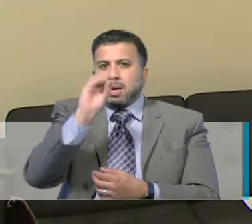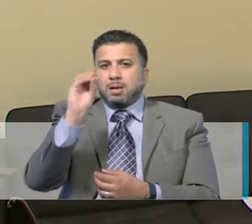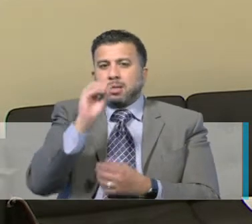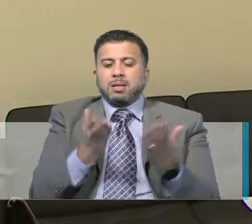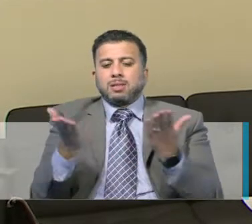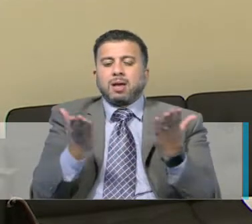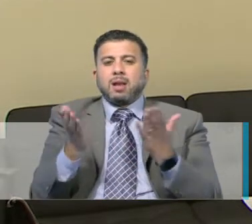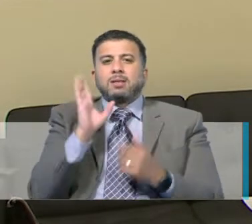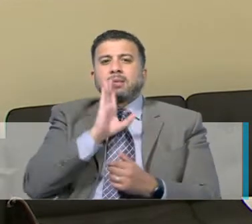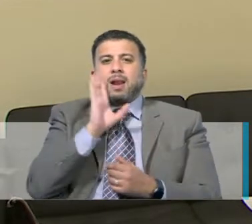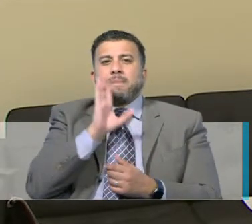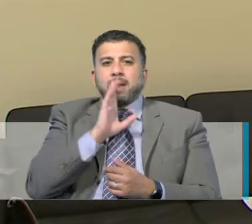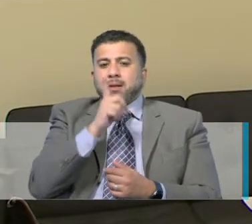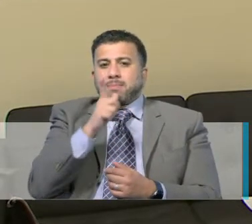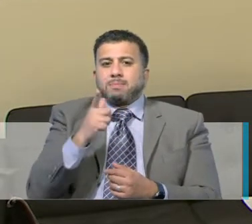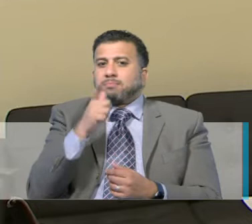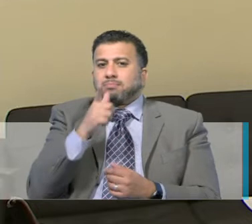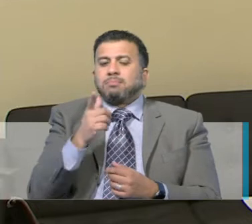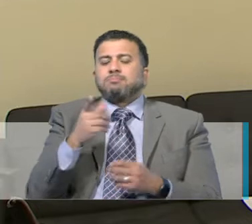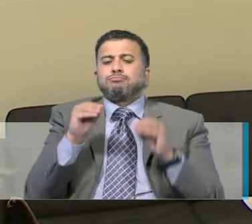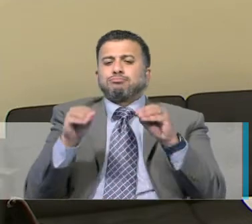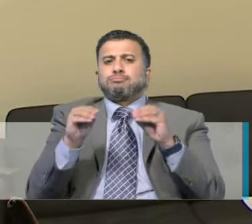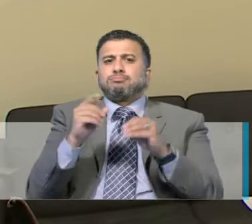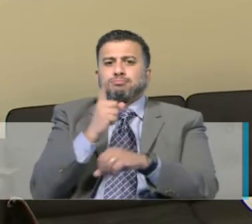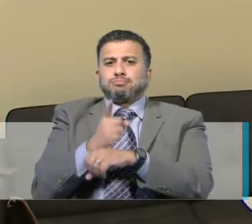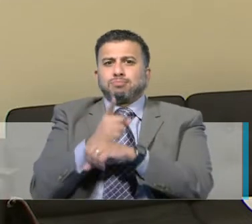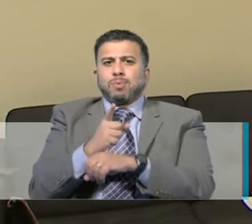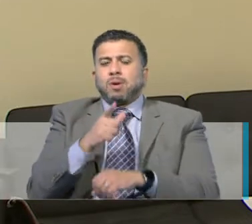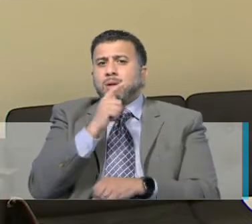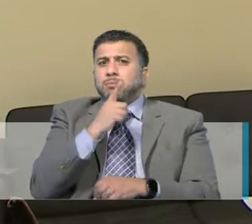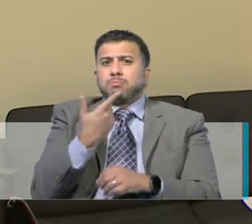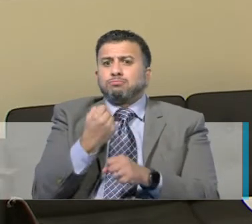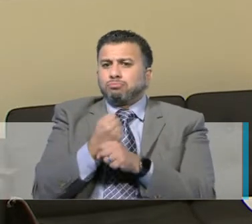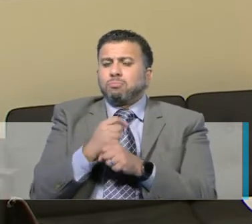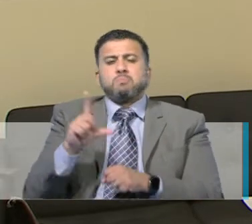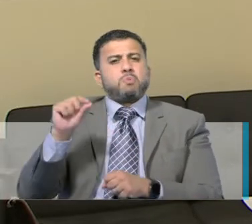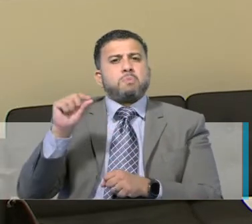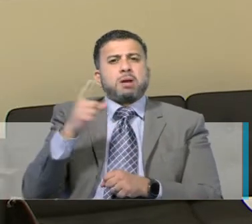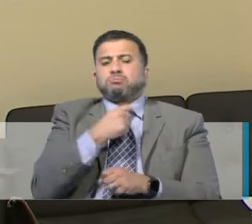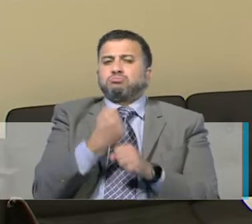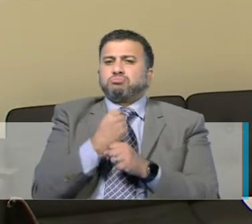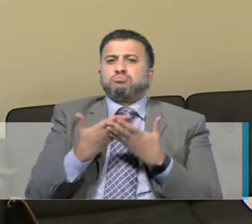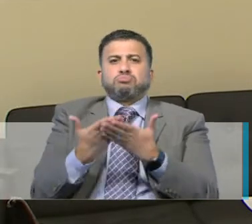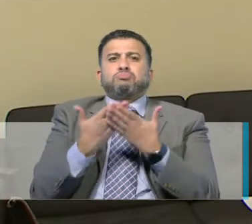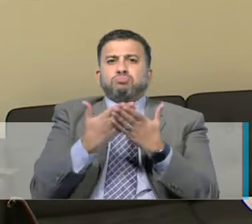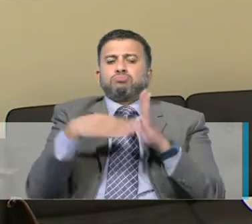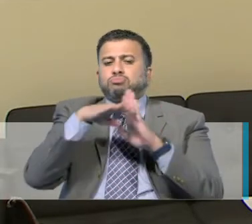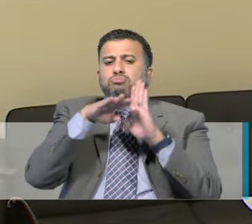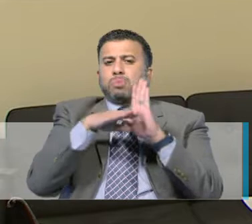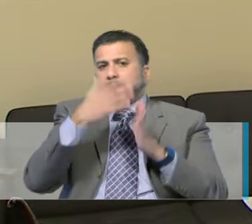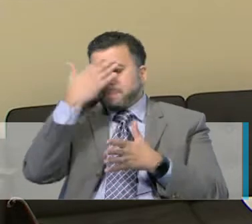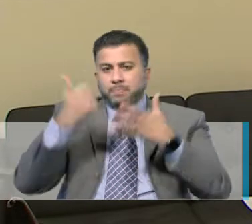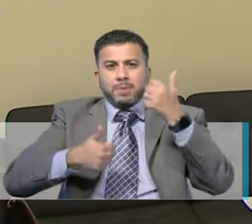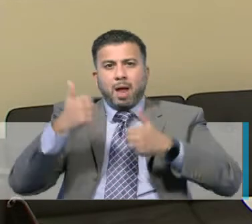الإدارية والتعليمية في الميدان التربوي لقيامهم بأدوار مميزة حقيقة في إجراء هذه